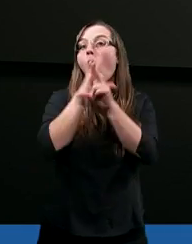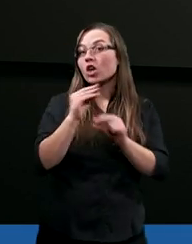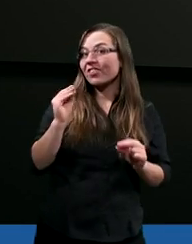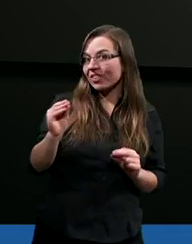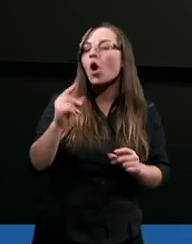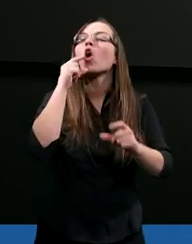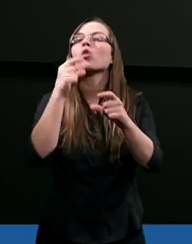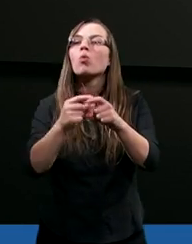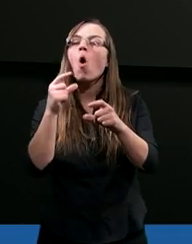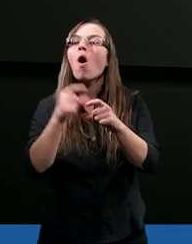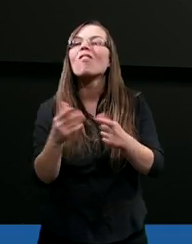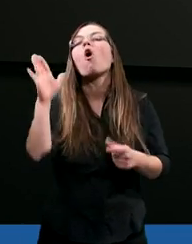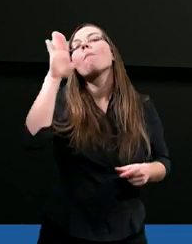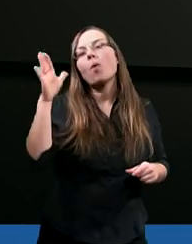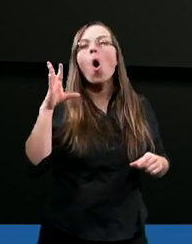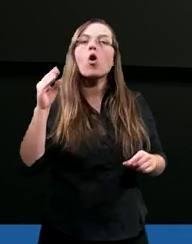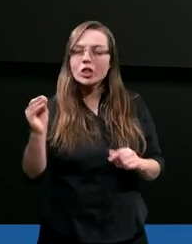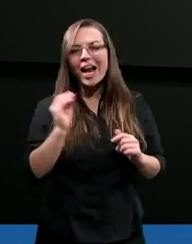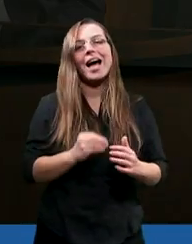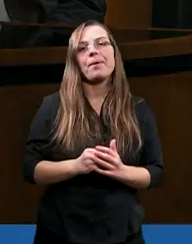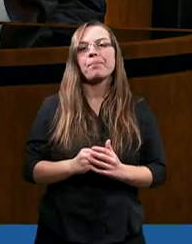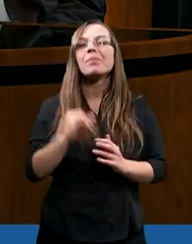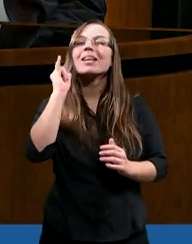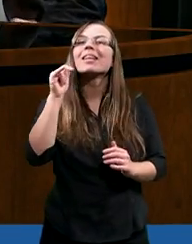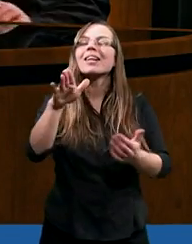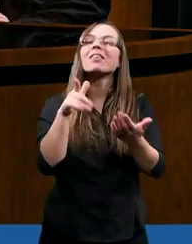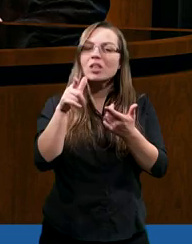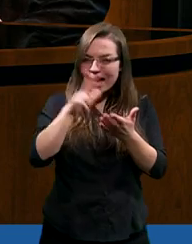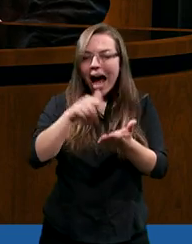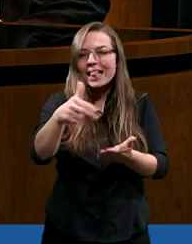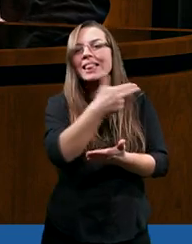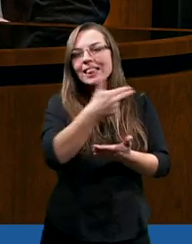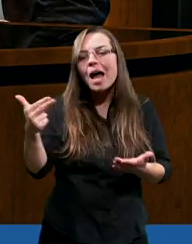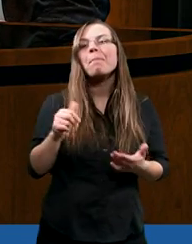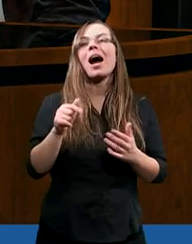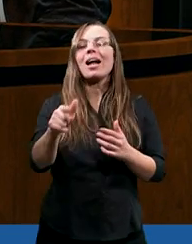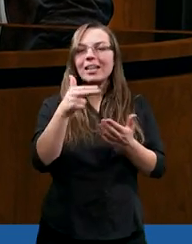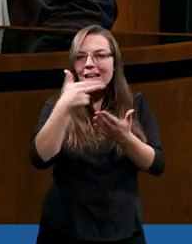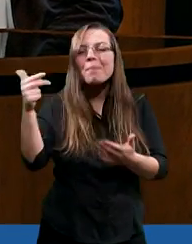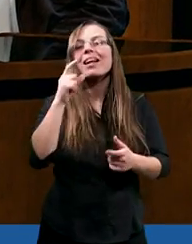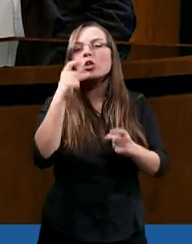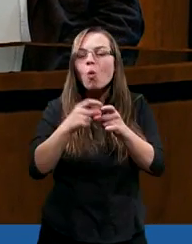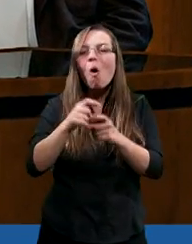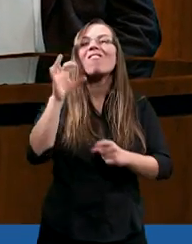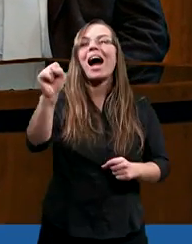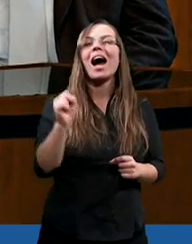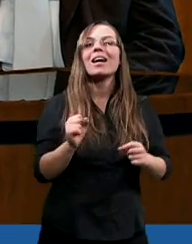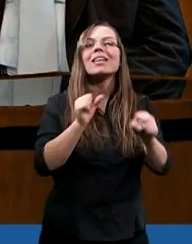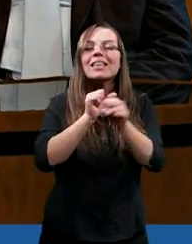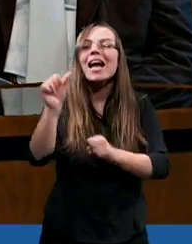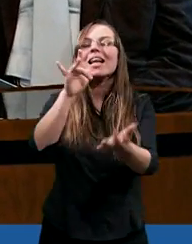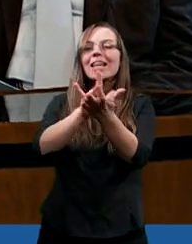Słowo Boże. I co na temat tego Słowa jest